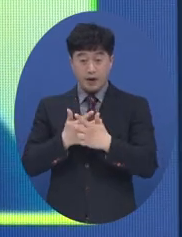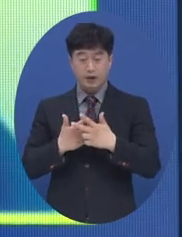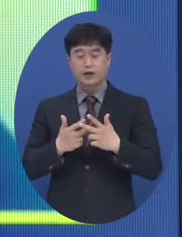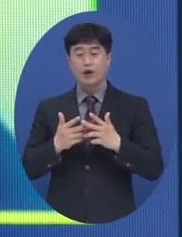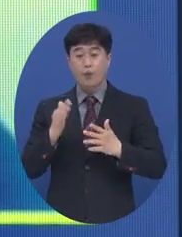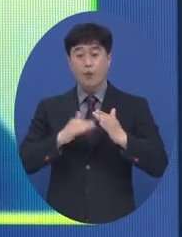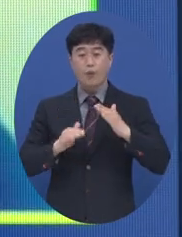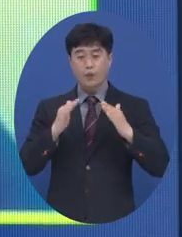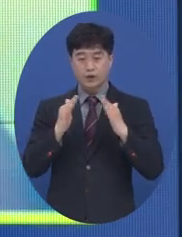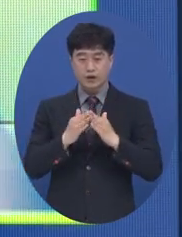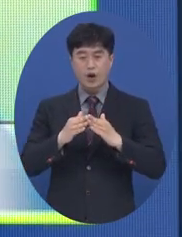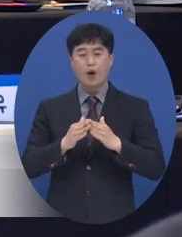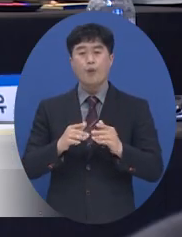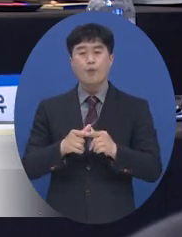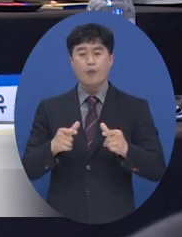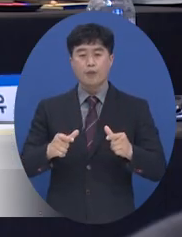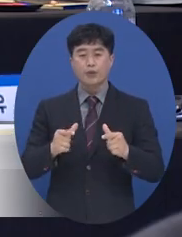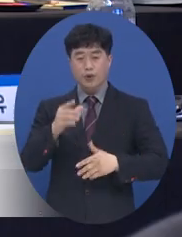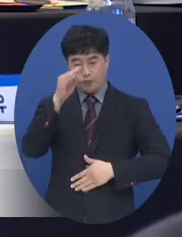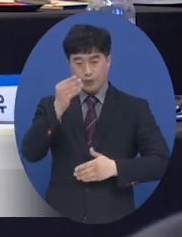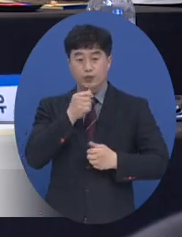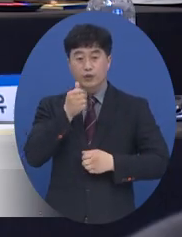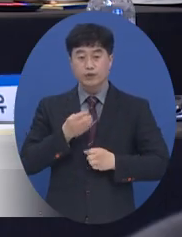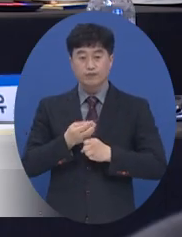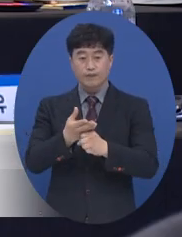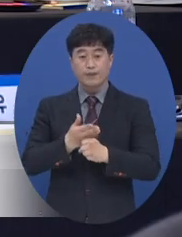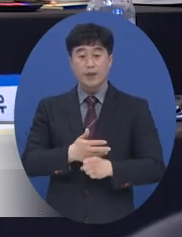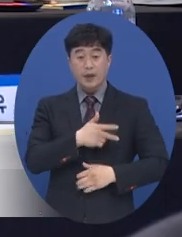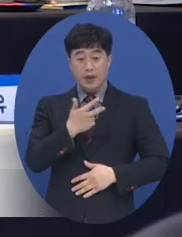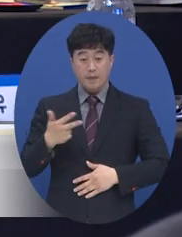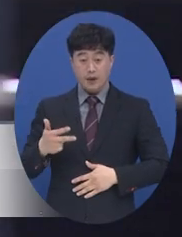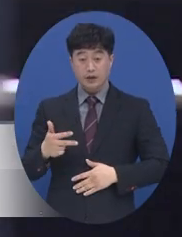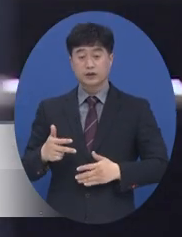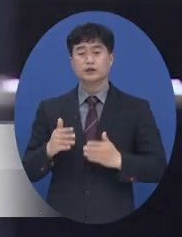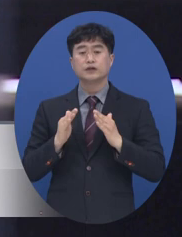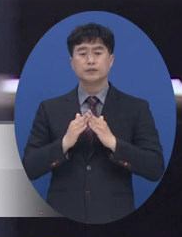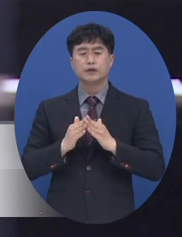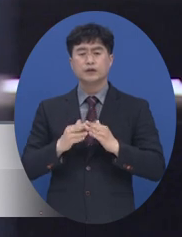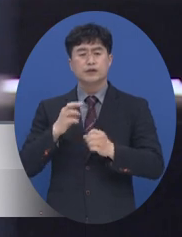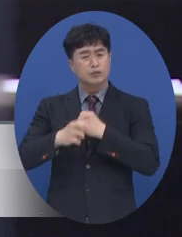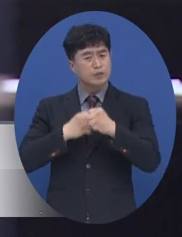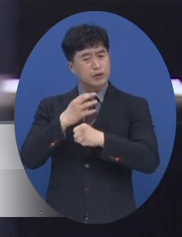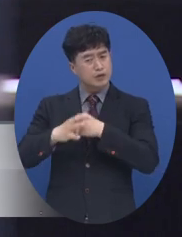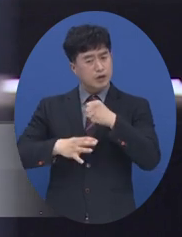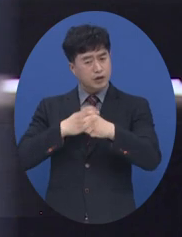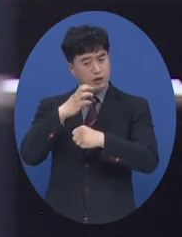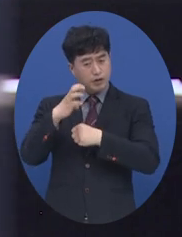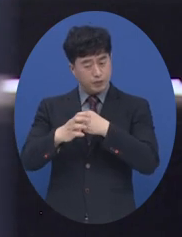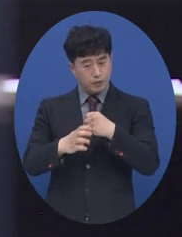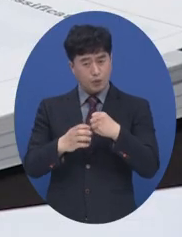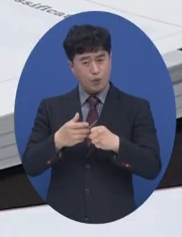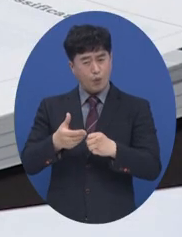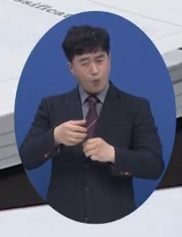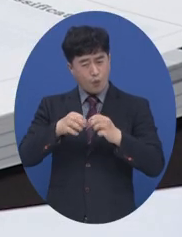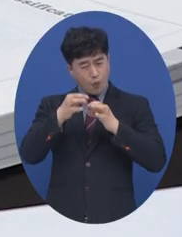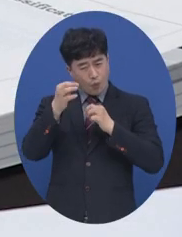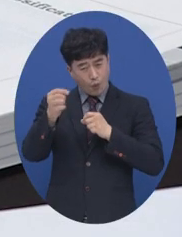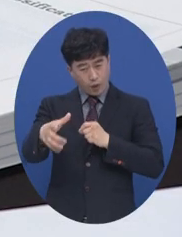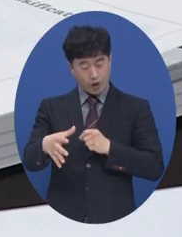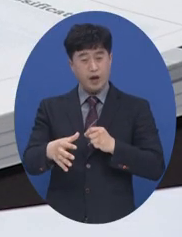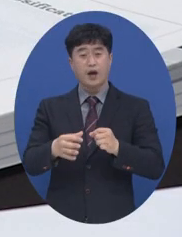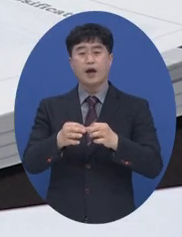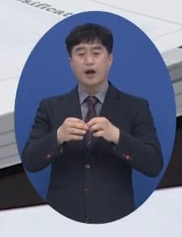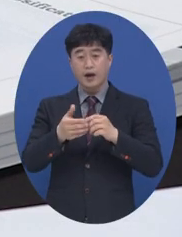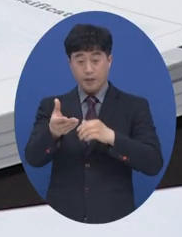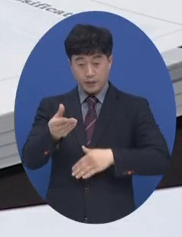모델이 소개됐습니다. 덴마크 사회주택의 경우 3~40년 장기 임대로 운영되는 협동조합형 주택을 포함해 공공이